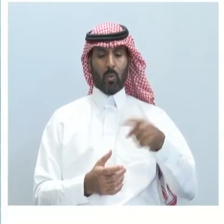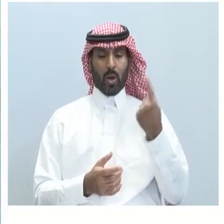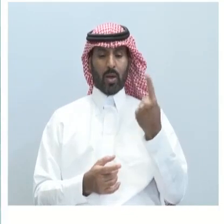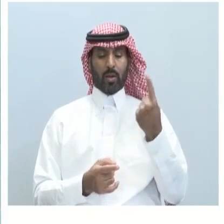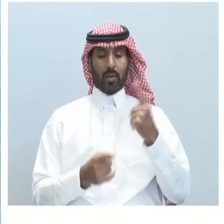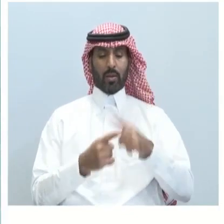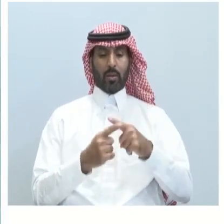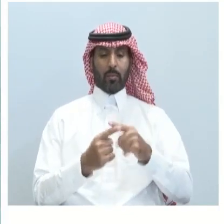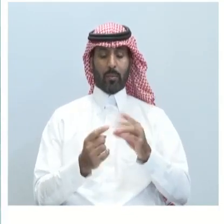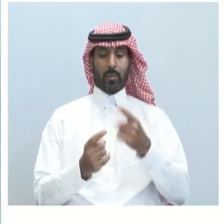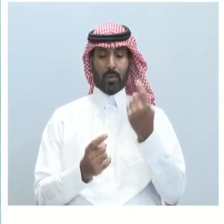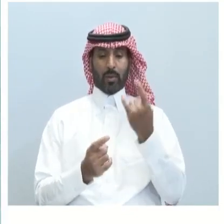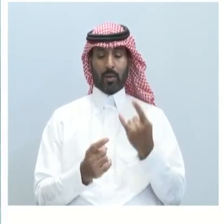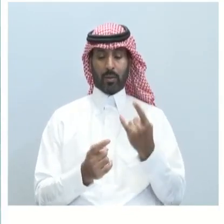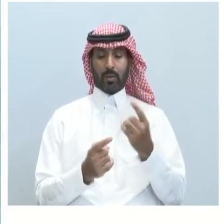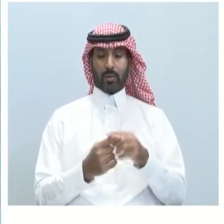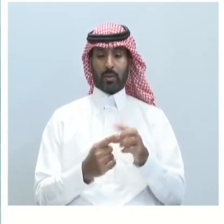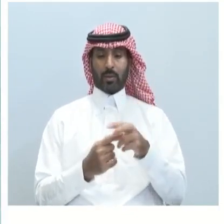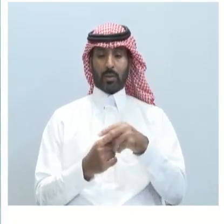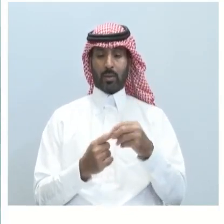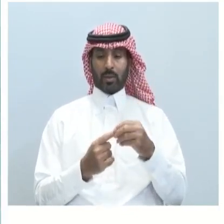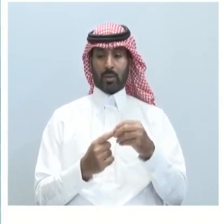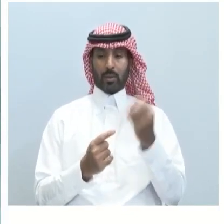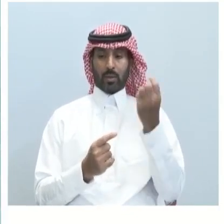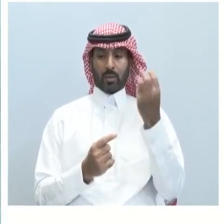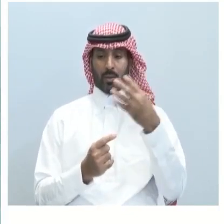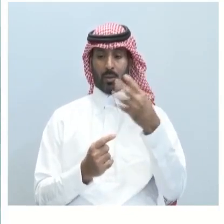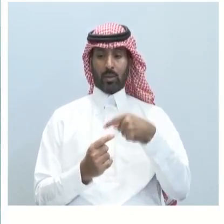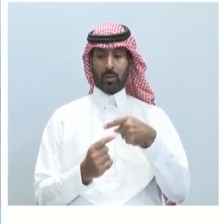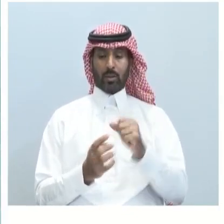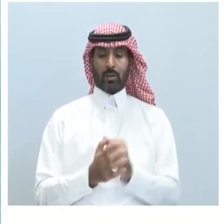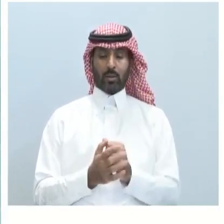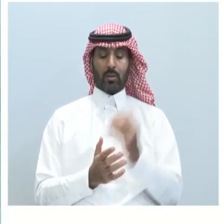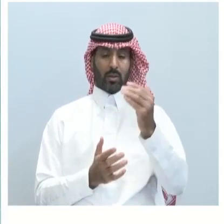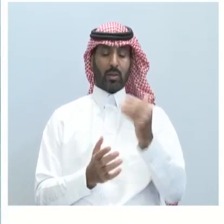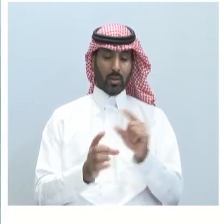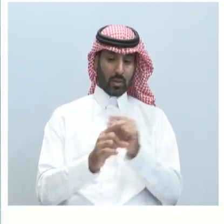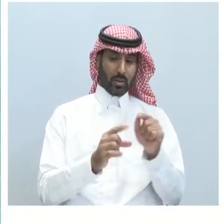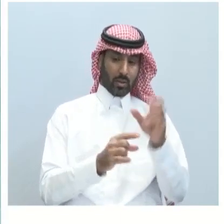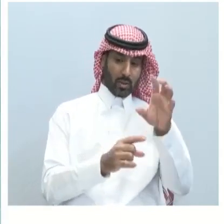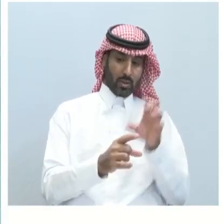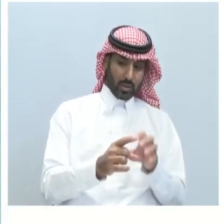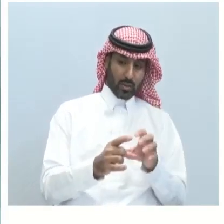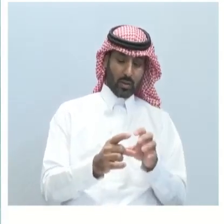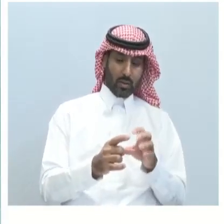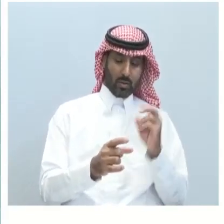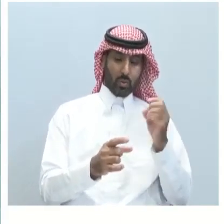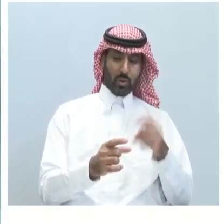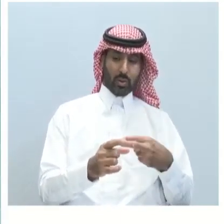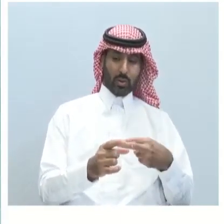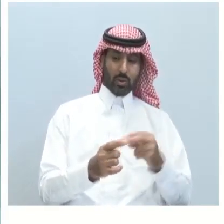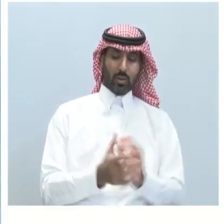14 وتركيز ايون الهيدروجين هو المجهول ليش لانه معطيك اياه معطيك مين معطيك ايون